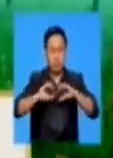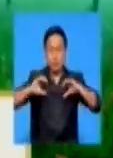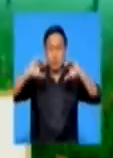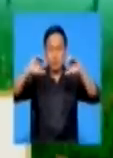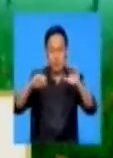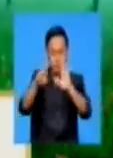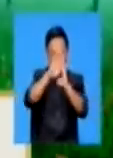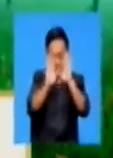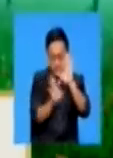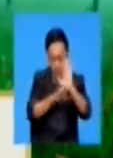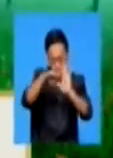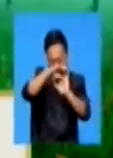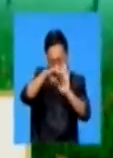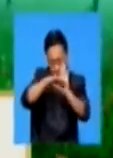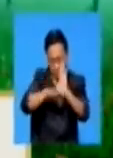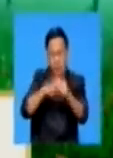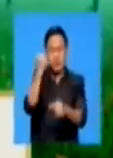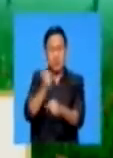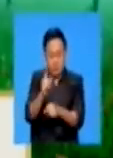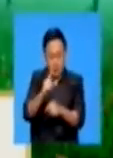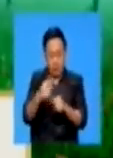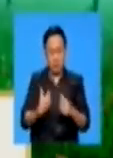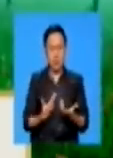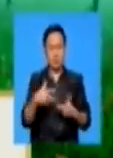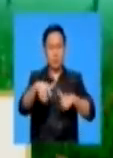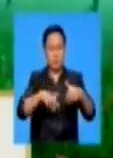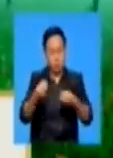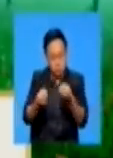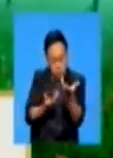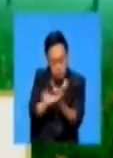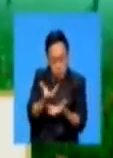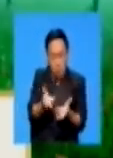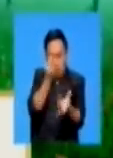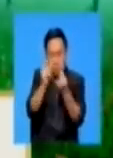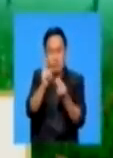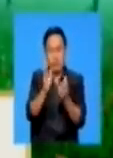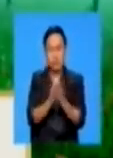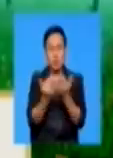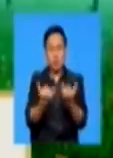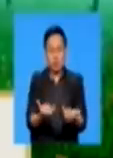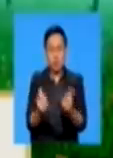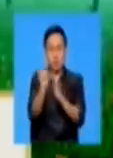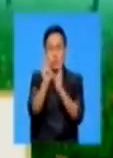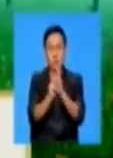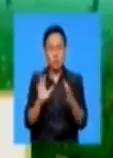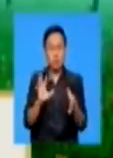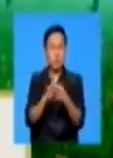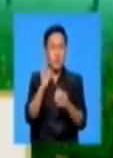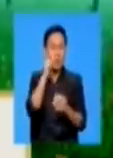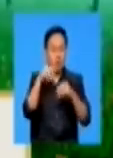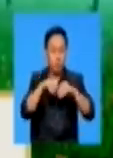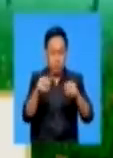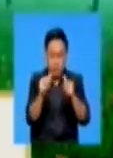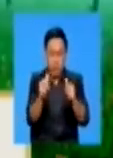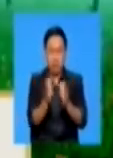ามีพรบข้อมูลข่าวสารให้แล้วในนั้นก็ไม่ใช่หมายว่าจะต้องมาเริ่มตั้งแต่ต้นถ้าเริ่มต้นไปไม่ได้ฝ่ายรัฐต้องเป็นคนเริ่